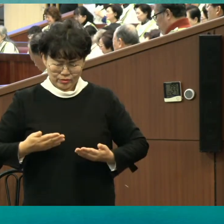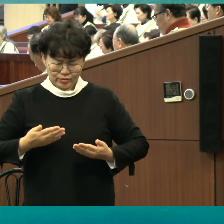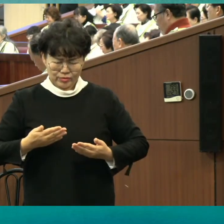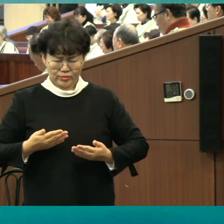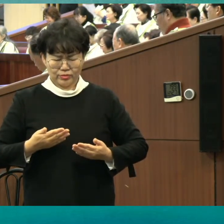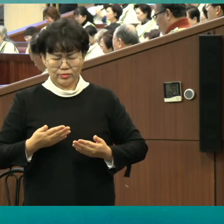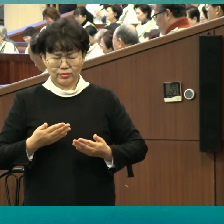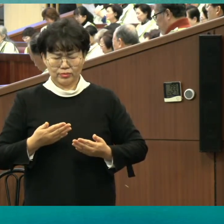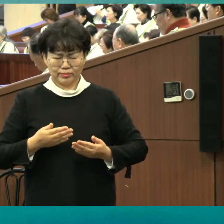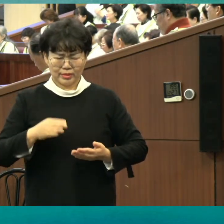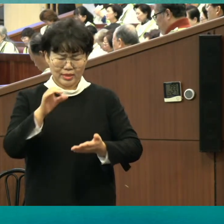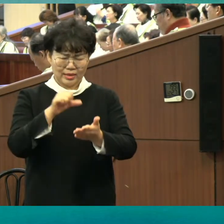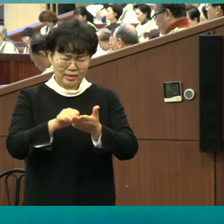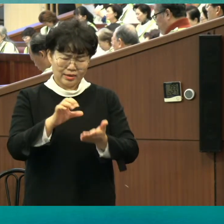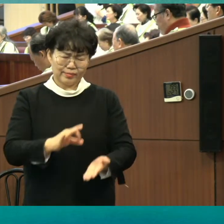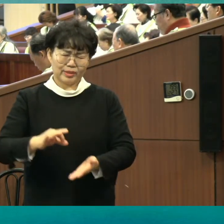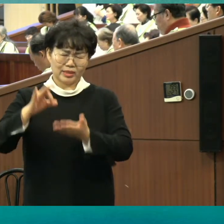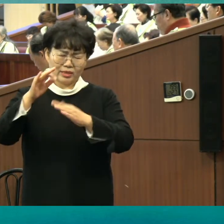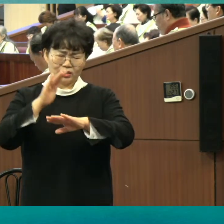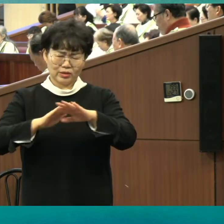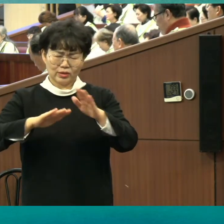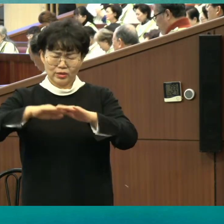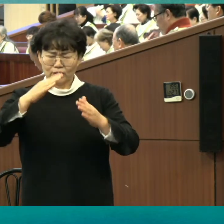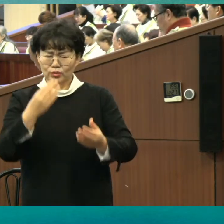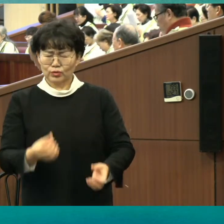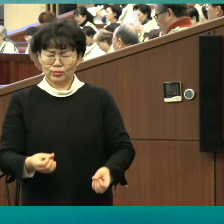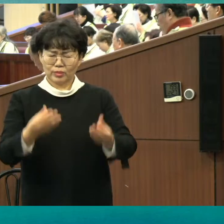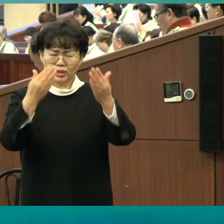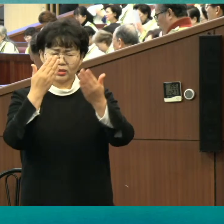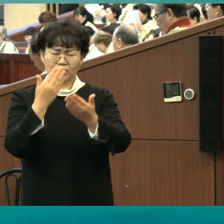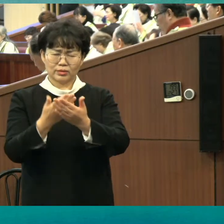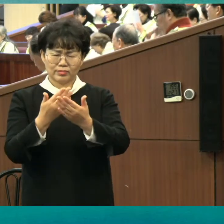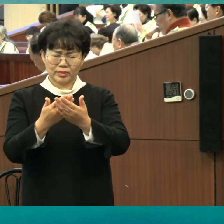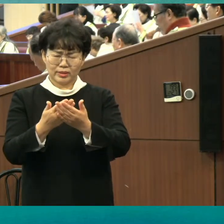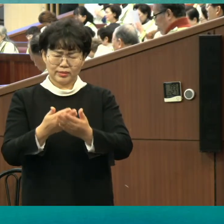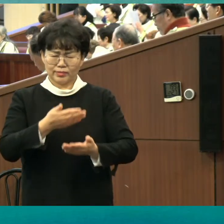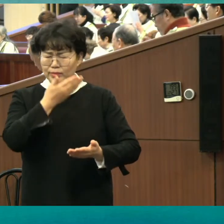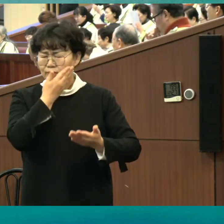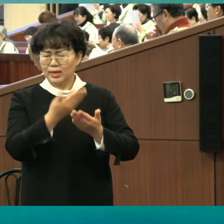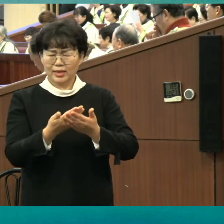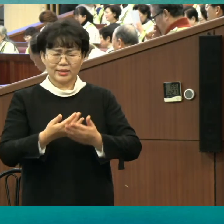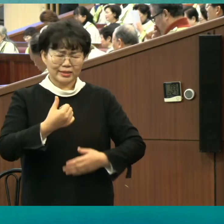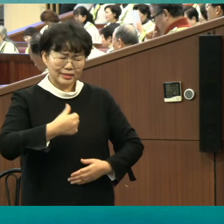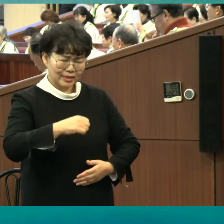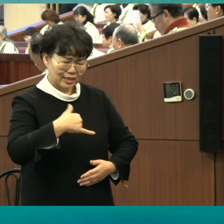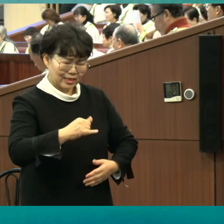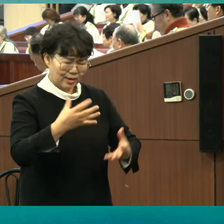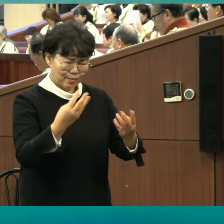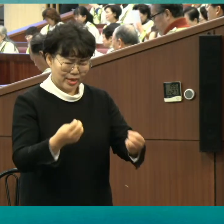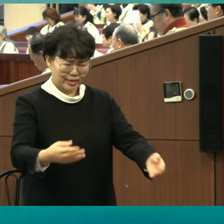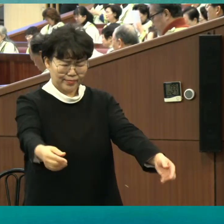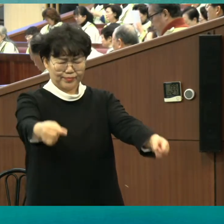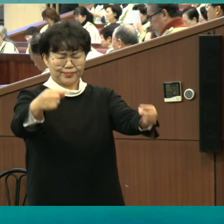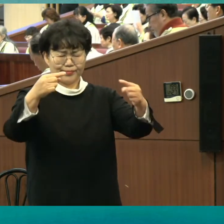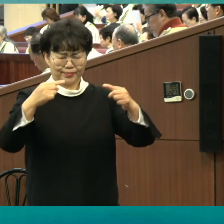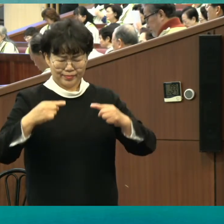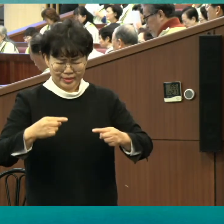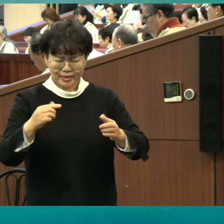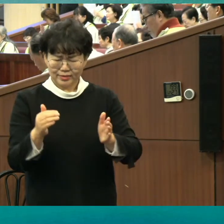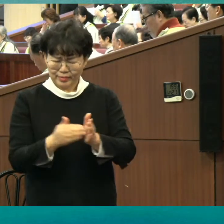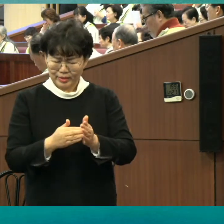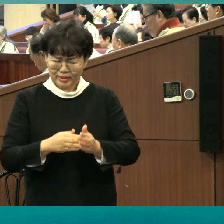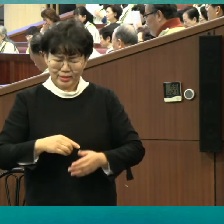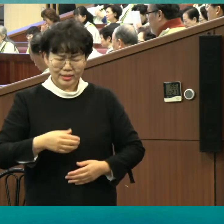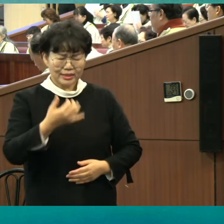또 헌금을 드리는 손길들을 축복하여 주시옵소서. 귀한 어린 생명들이 많이 참여했습니다. 어린